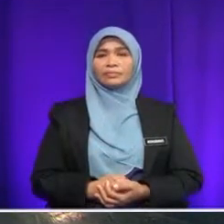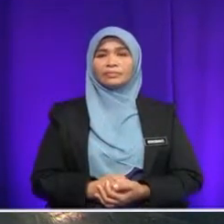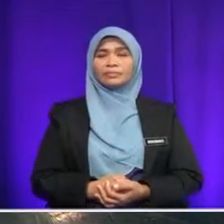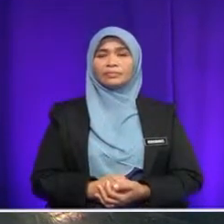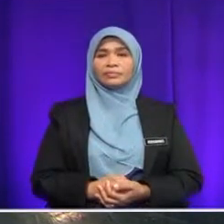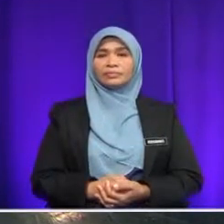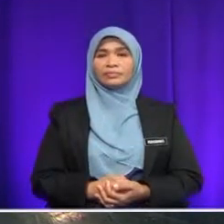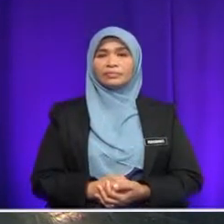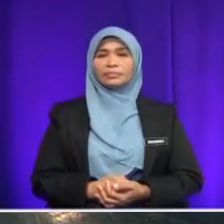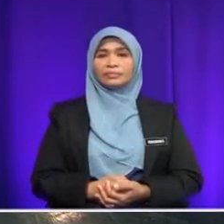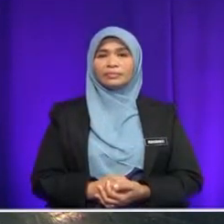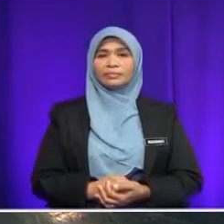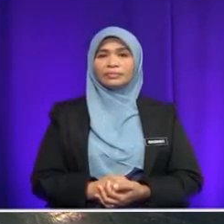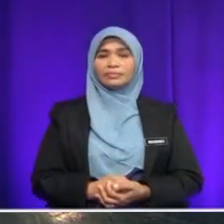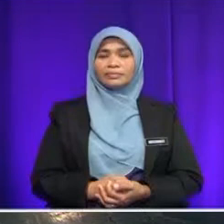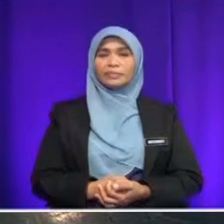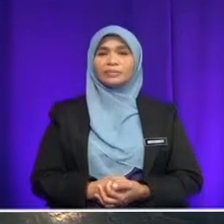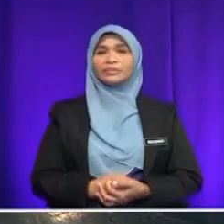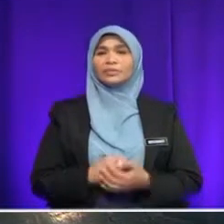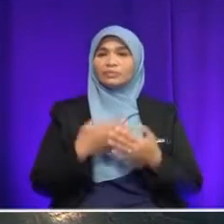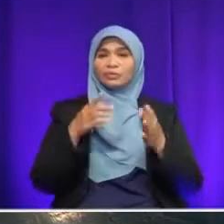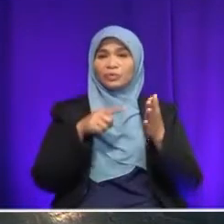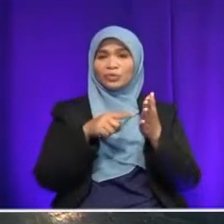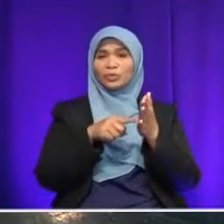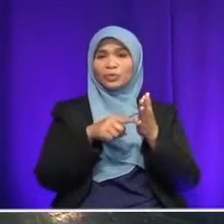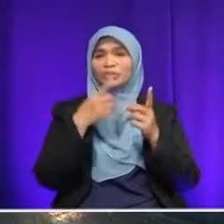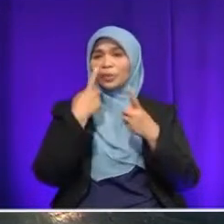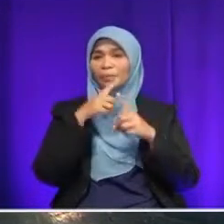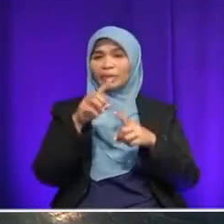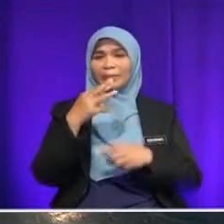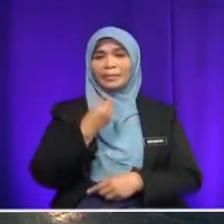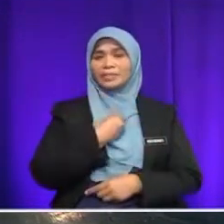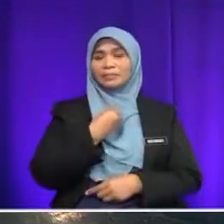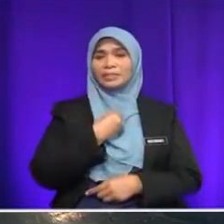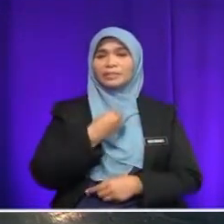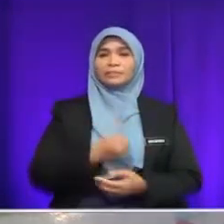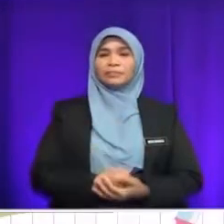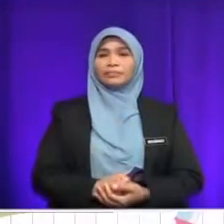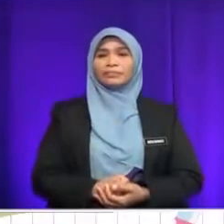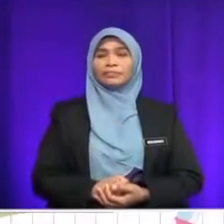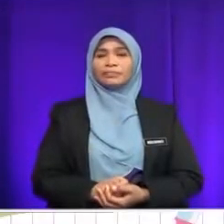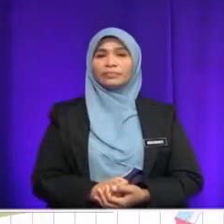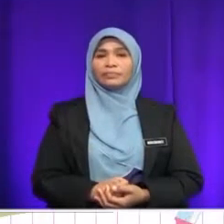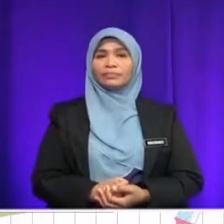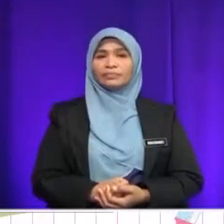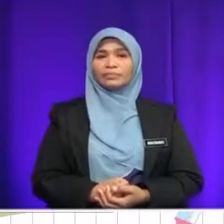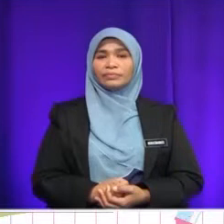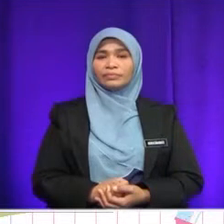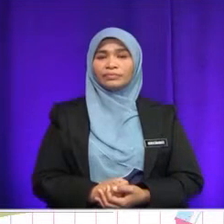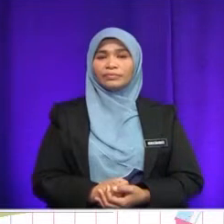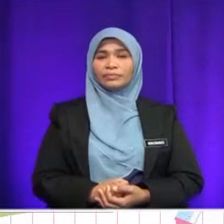Okey. Okey. Sofia dah siap. Sofia? Okey. Darin, dia macam khusyuk.